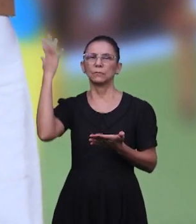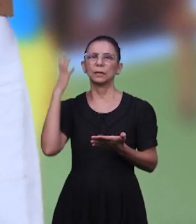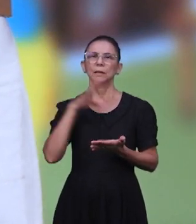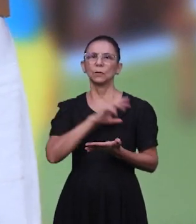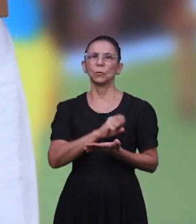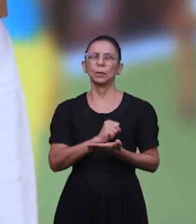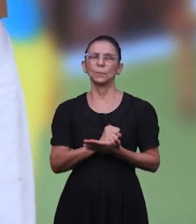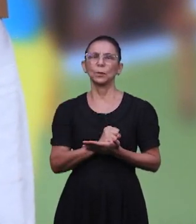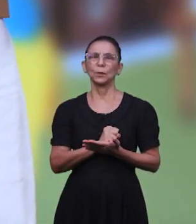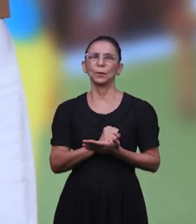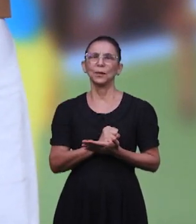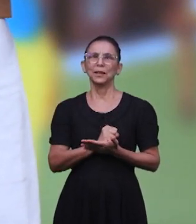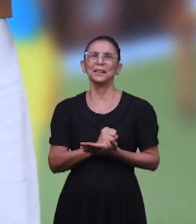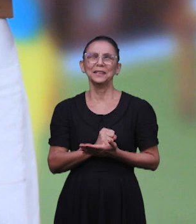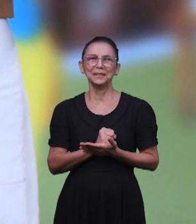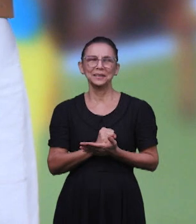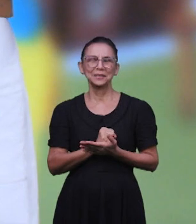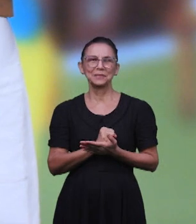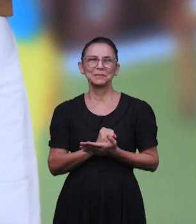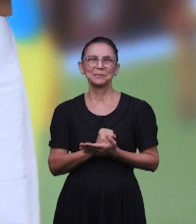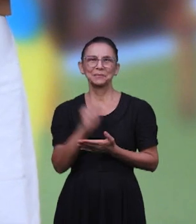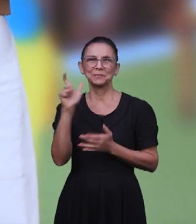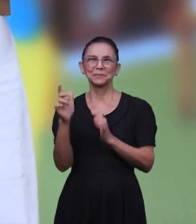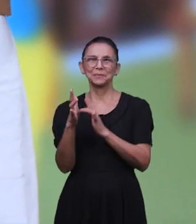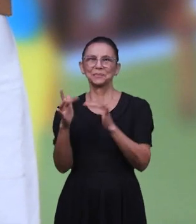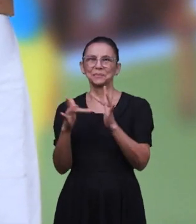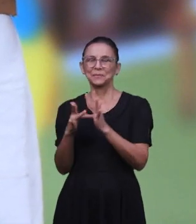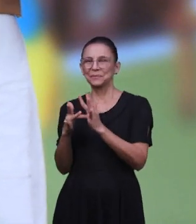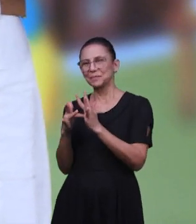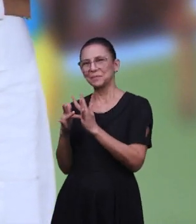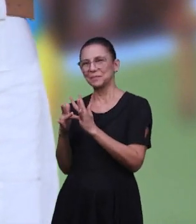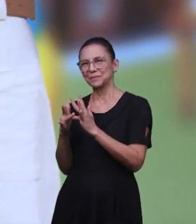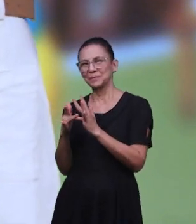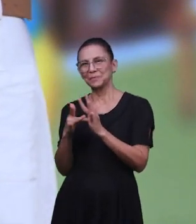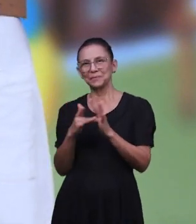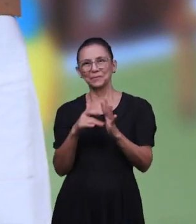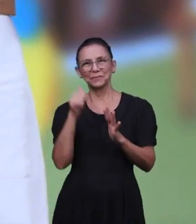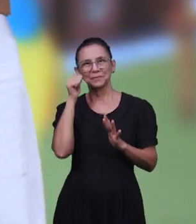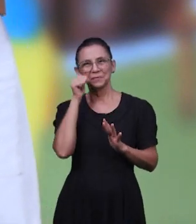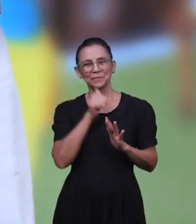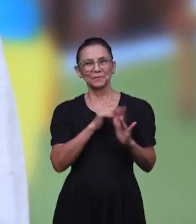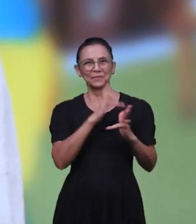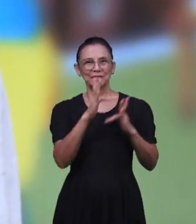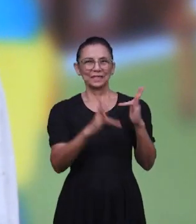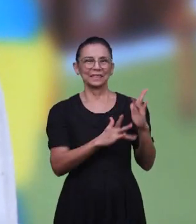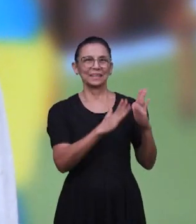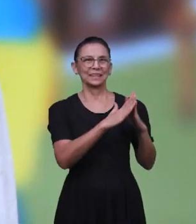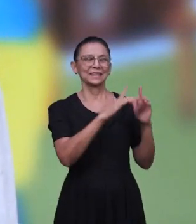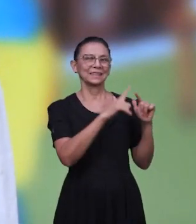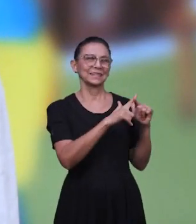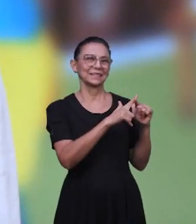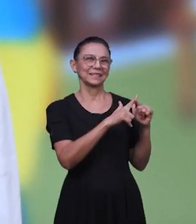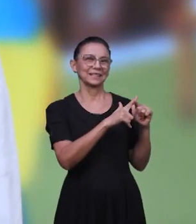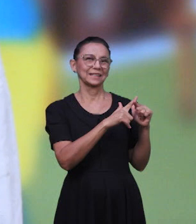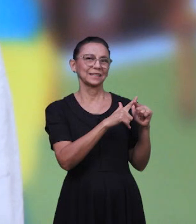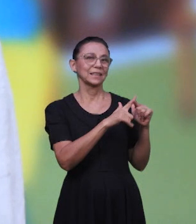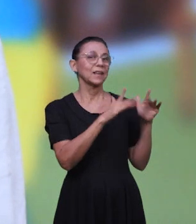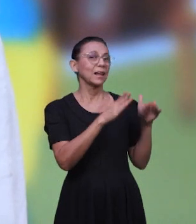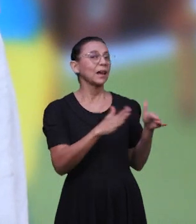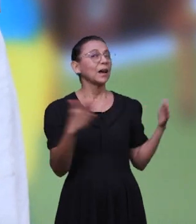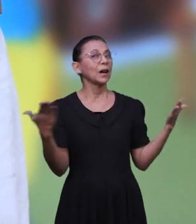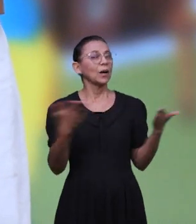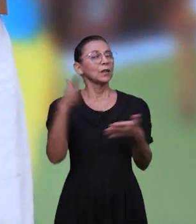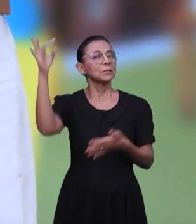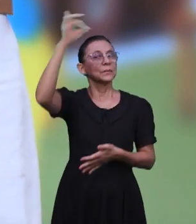monde. C'est l'amour entre le fiancé Jésus et la fiancée qui est son Église fidèle. Donc aujourd'hui,